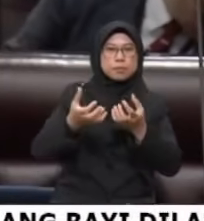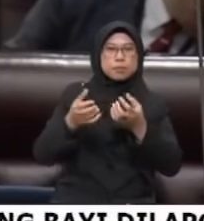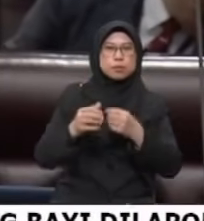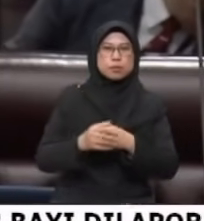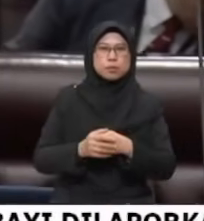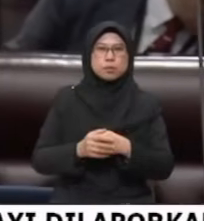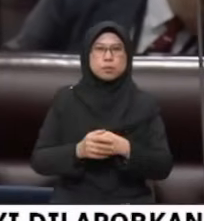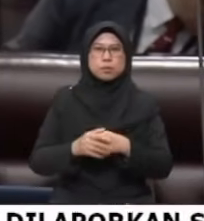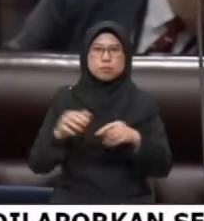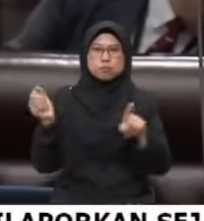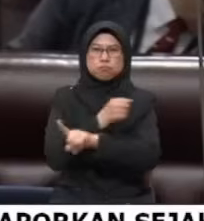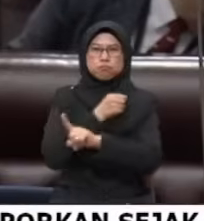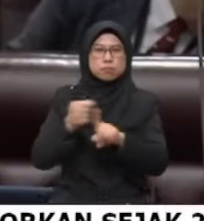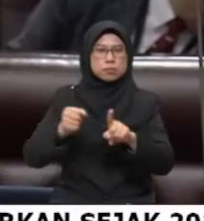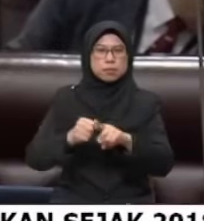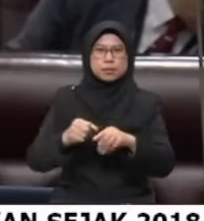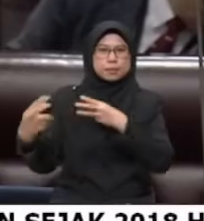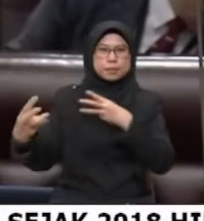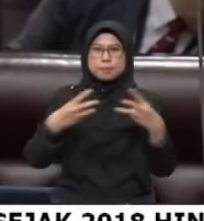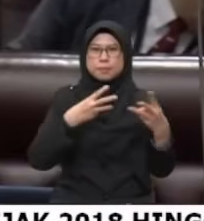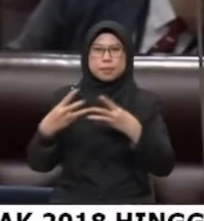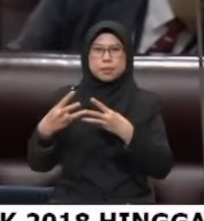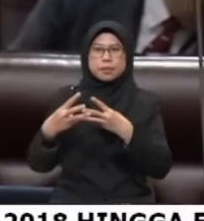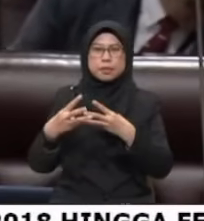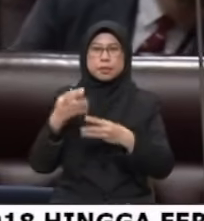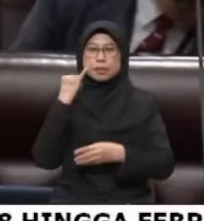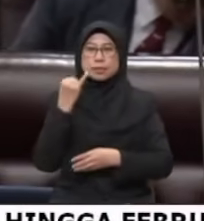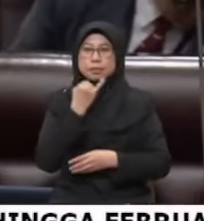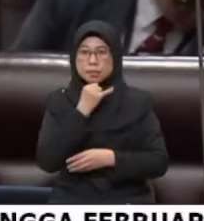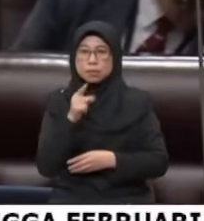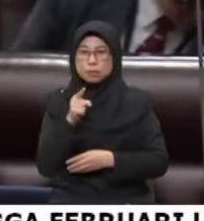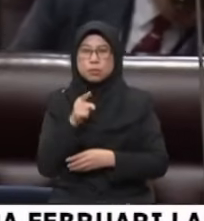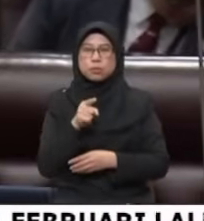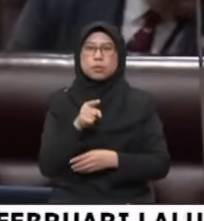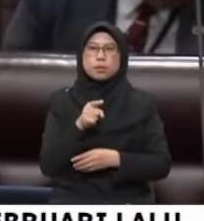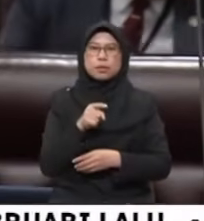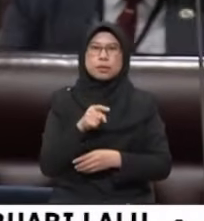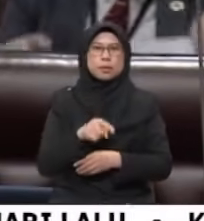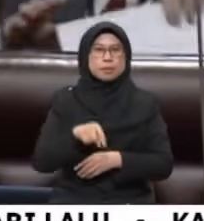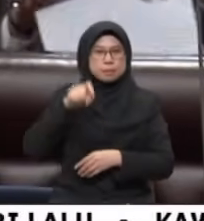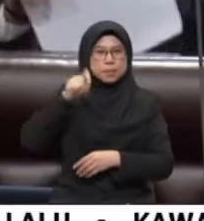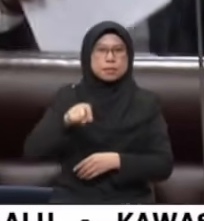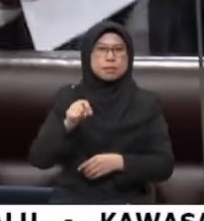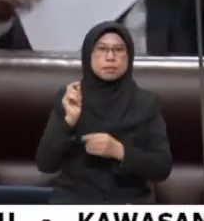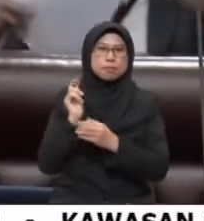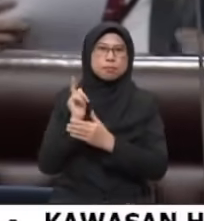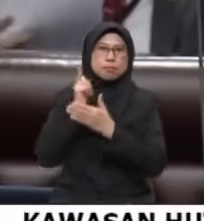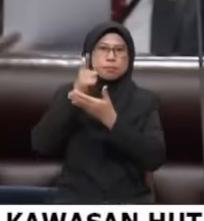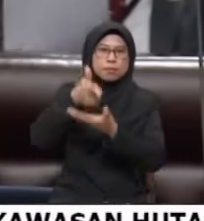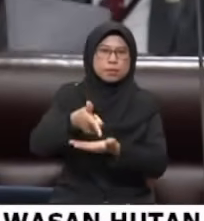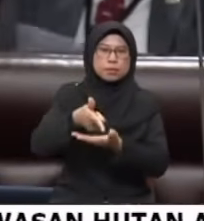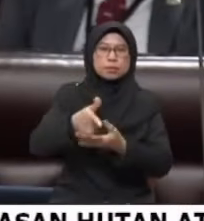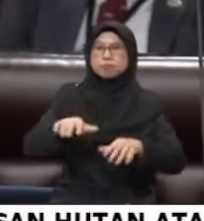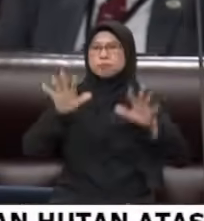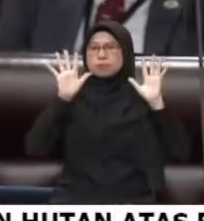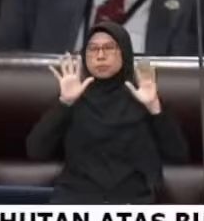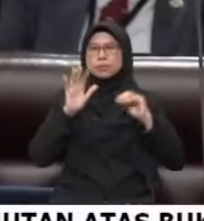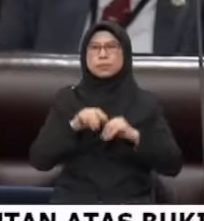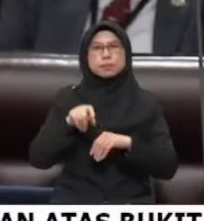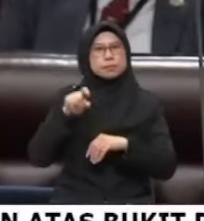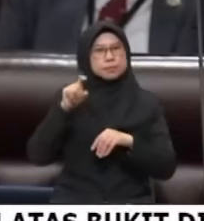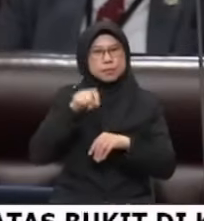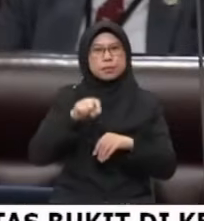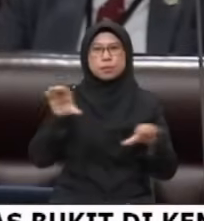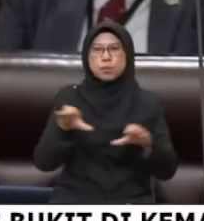keganasan dihentikan dengan kejatan senjata dilaksanakan dengan sertama Datuk di-pertua Ya sambil mengingatkan